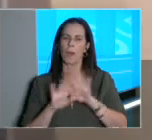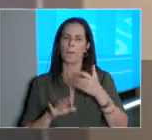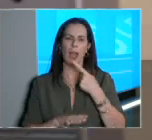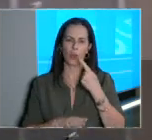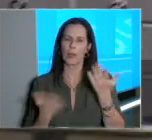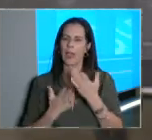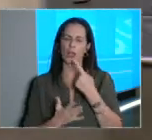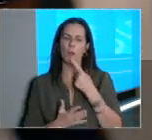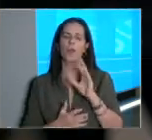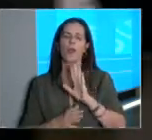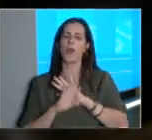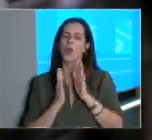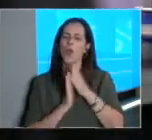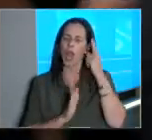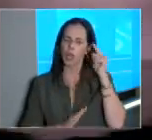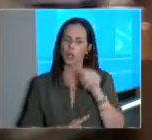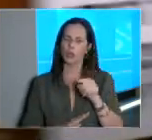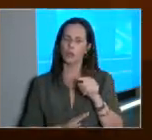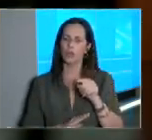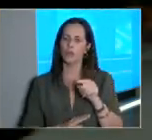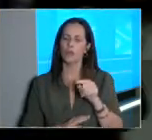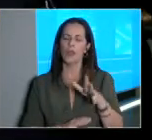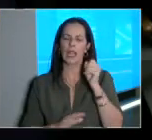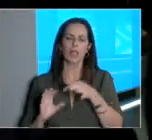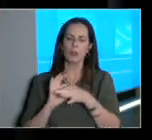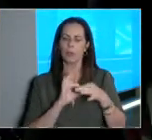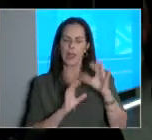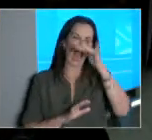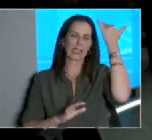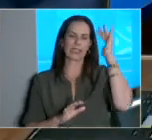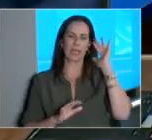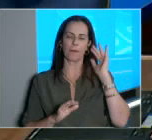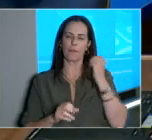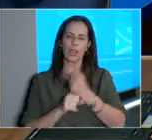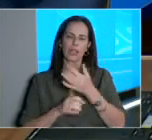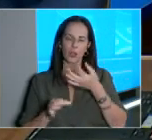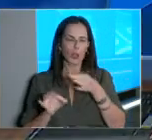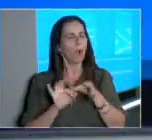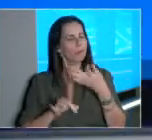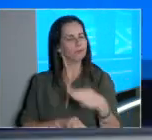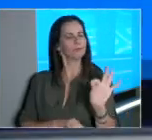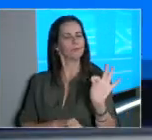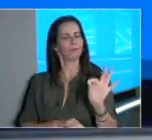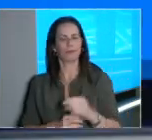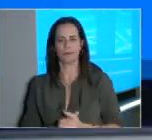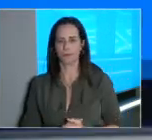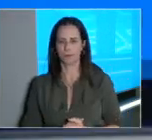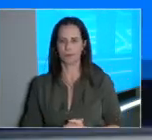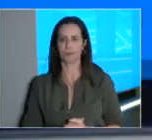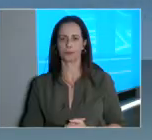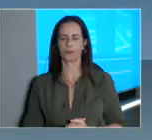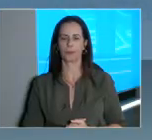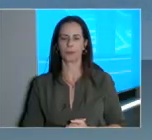אתה אומר, איך אתה אומר, אלא כל הרעיון הוא פה לקחת משהו, לנפח אותו ולהדליק פה איזושהי מדורת